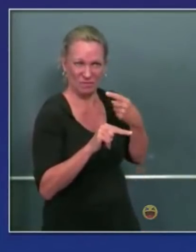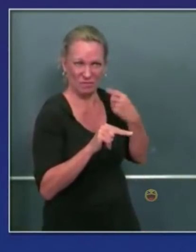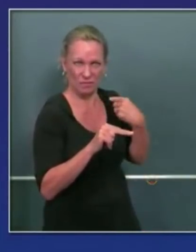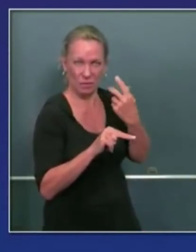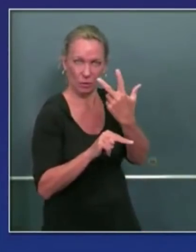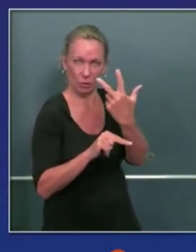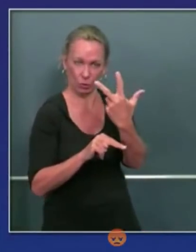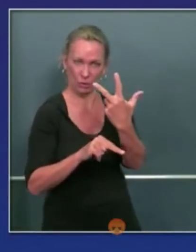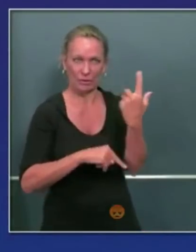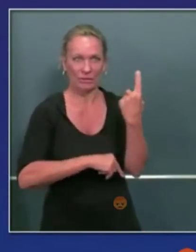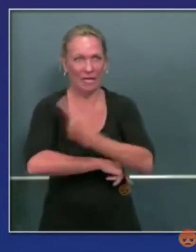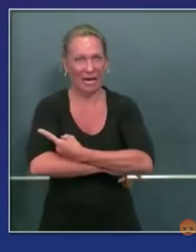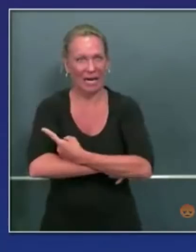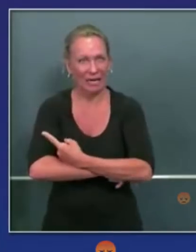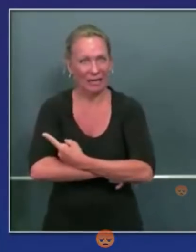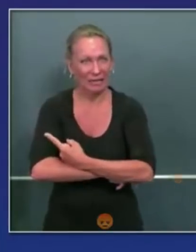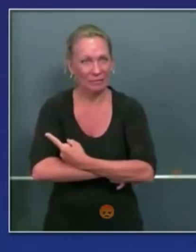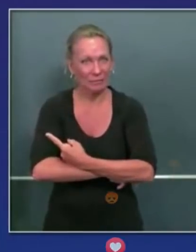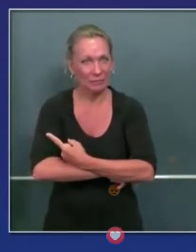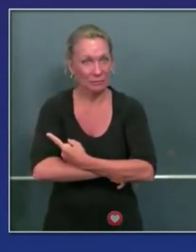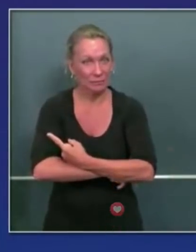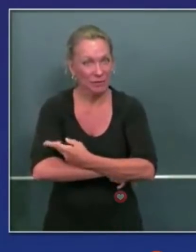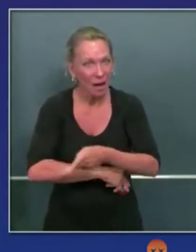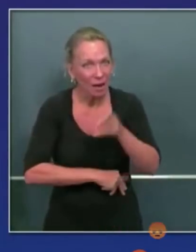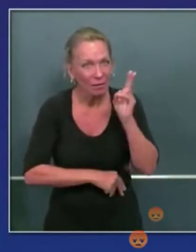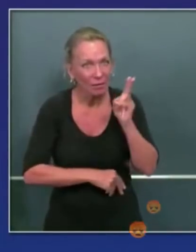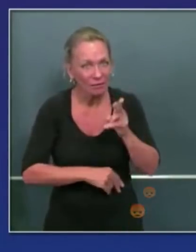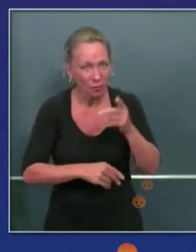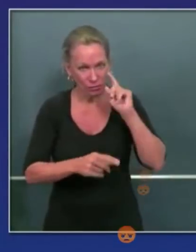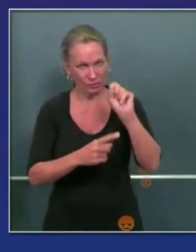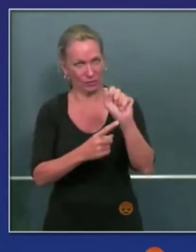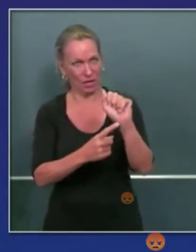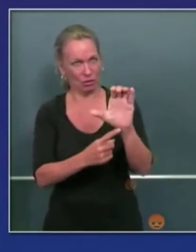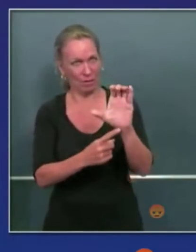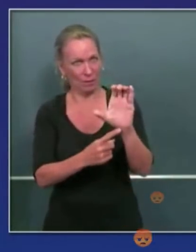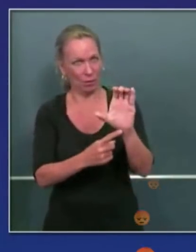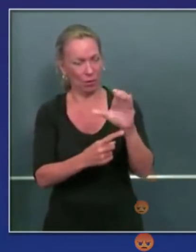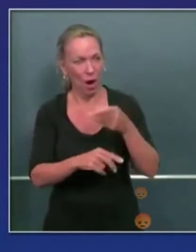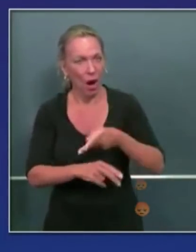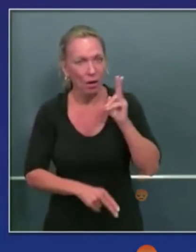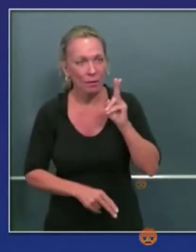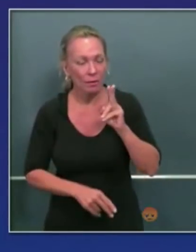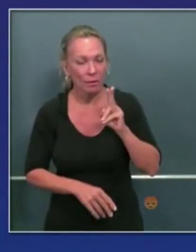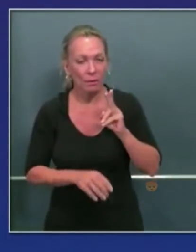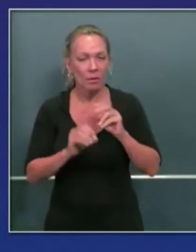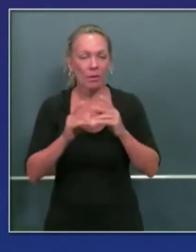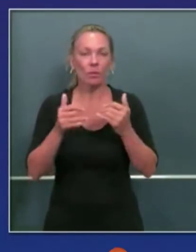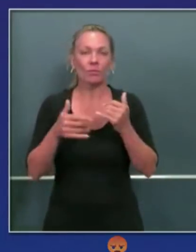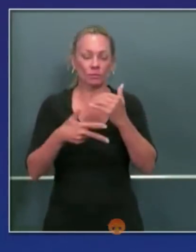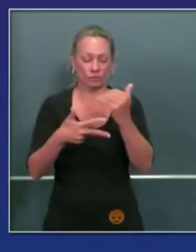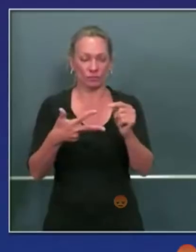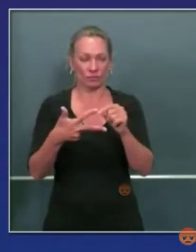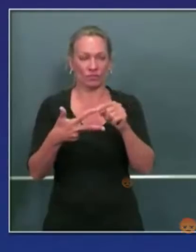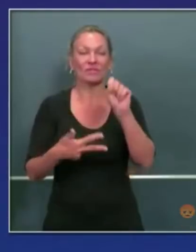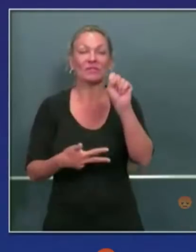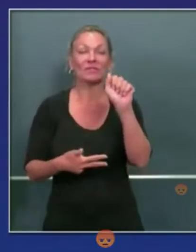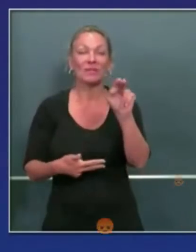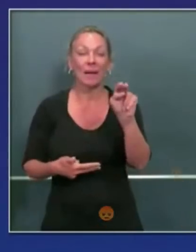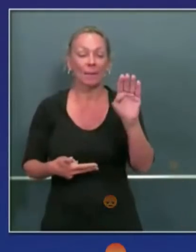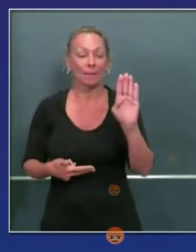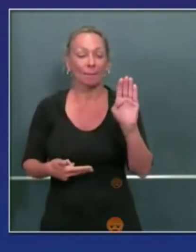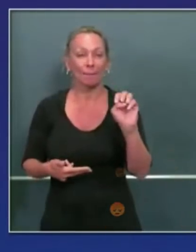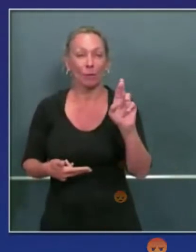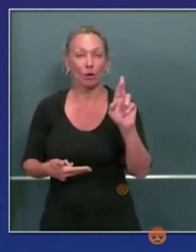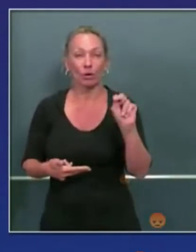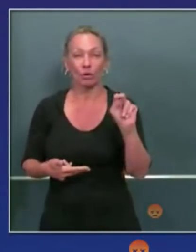có well as có community những cái nguyên nhân spread. khác nhau This khiến sort cho of cái hybrid scenario in COVID San Bernardino has had that county tính nó tăng. experience Ví dụ như ở quite a significant